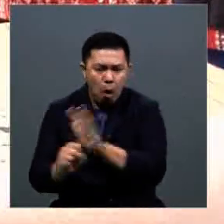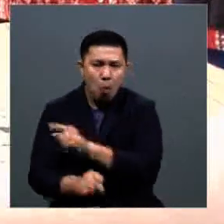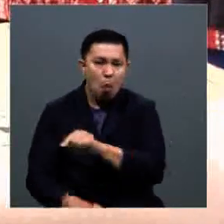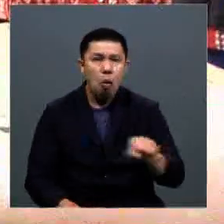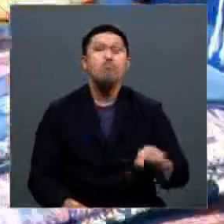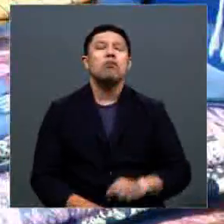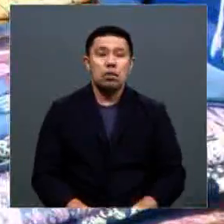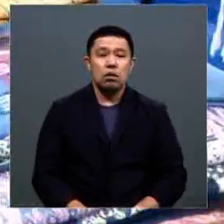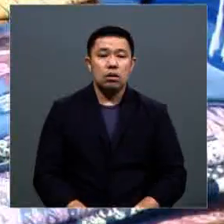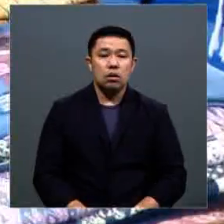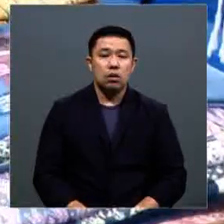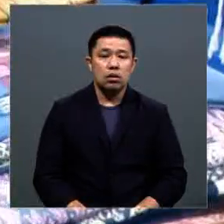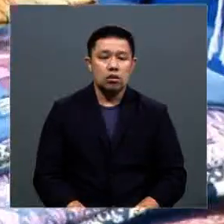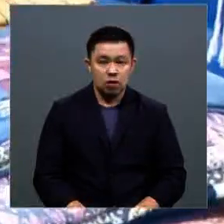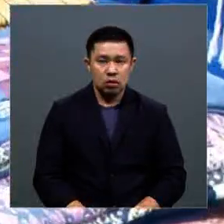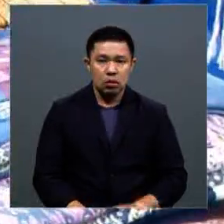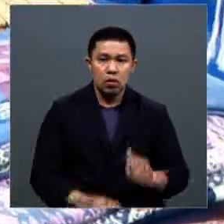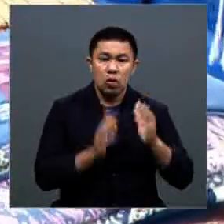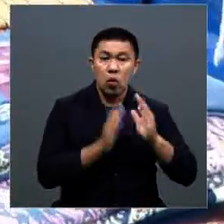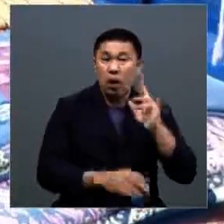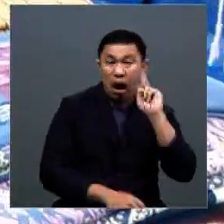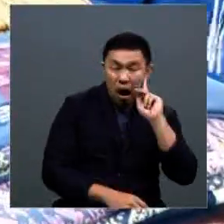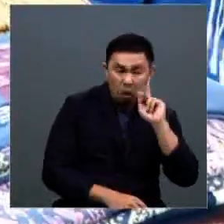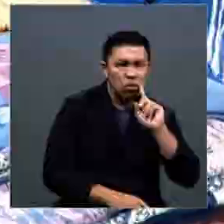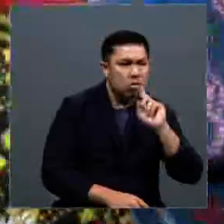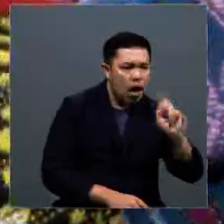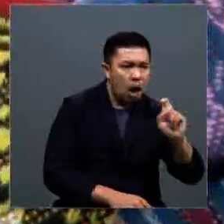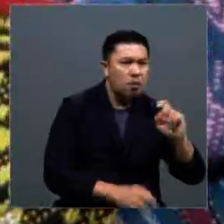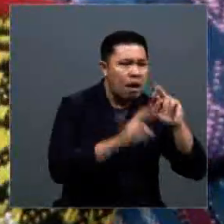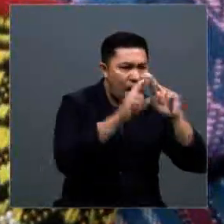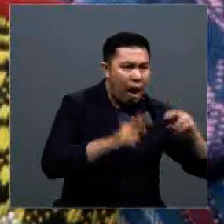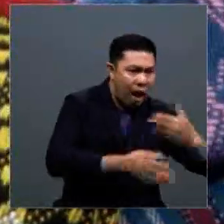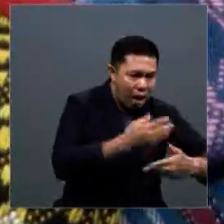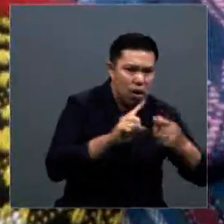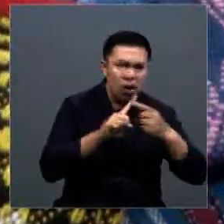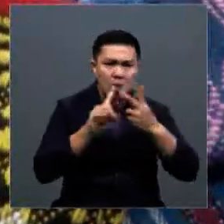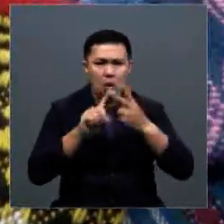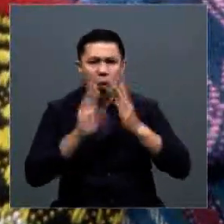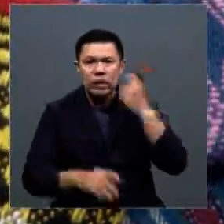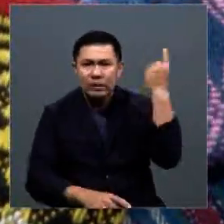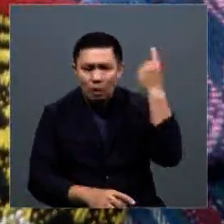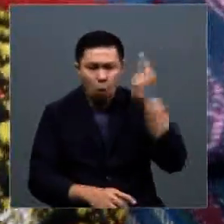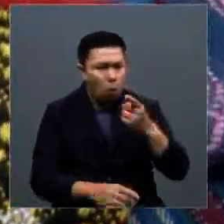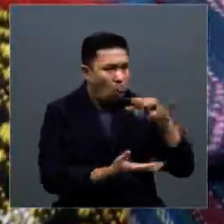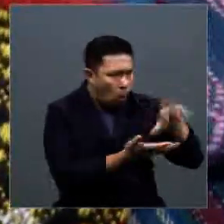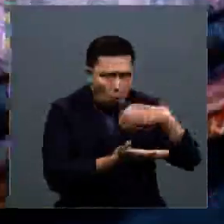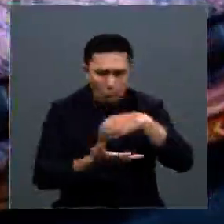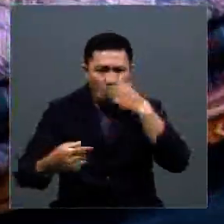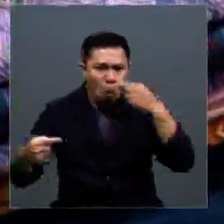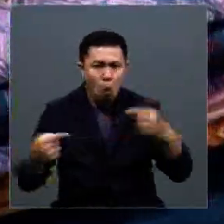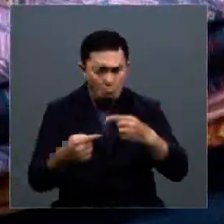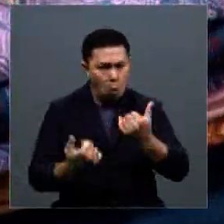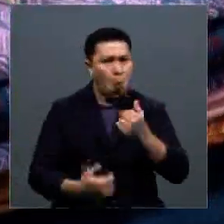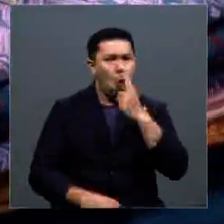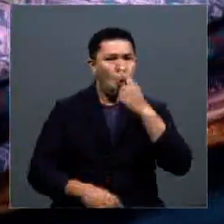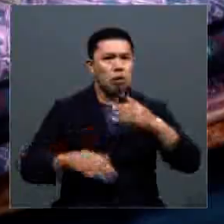าว NBT ได้ไปสอบถามกับร้านค้าและผู้ที่มาเที่ยวชมงานแพพัตราบรมราชินีนาถเนี่ยก็ให้ข้อมูลที่ตรงกันเลยนะครับว่างานเนี้ยเป็นง